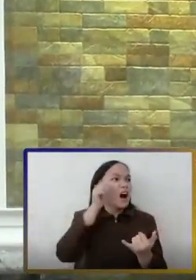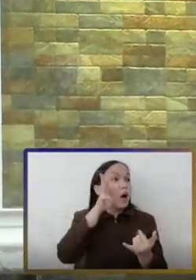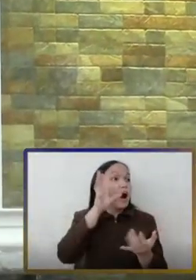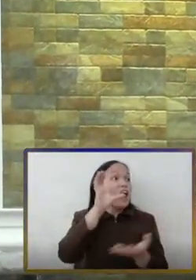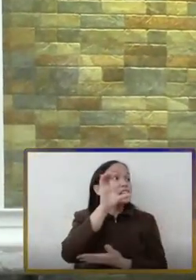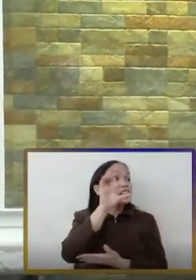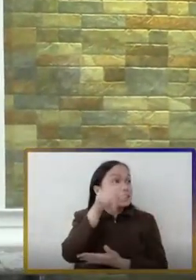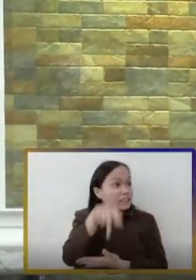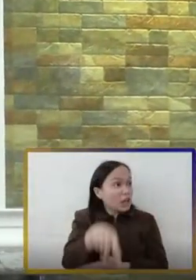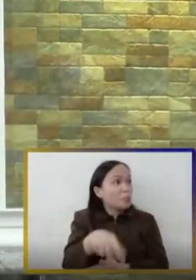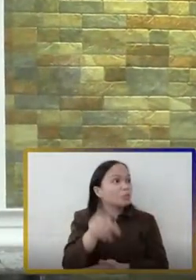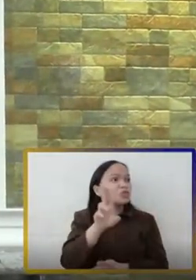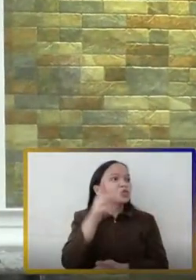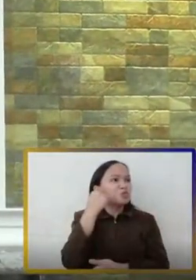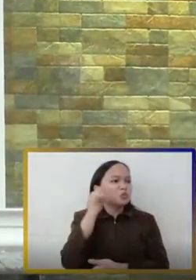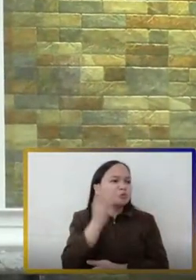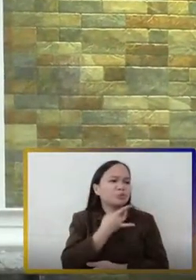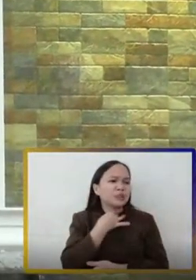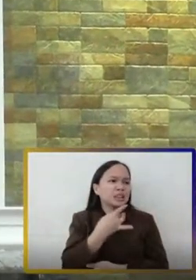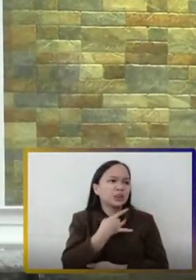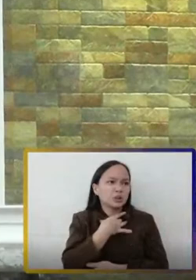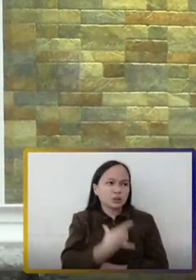din.